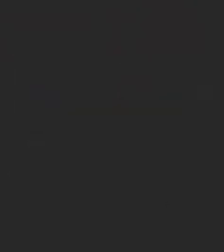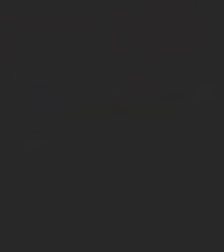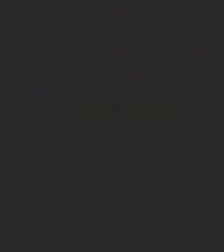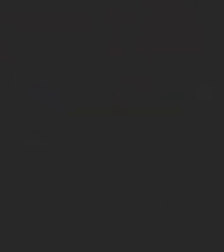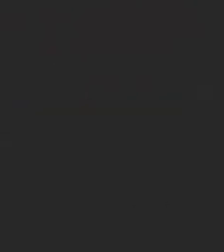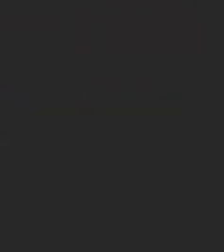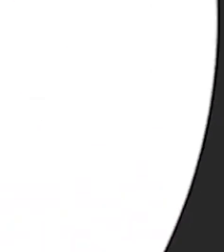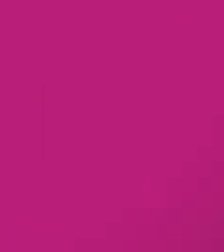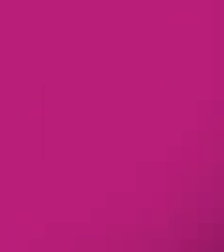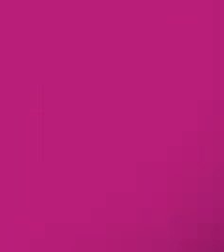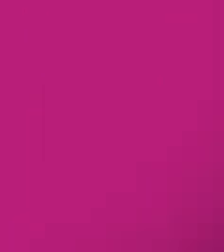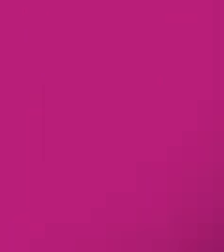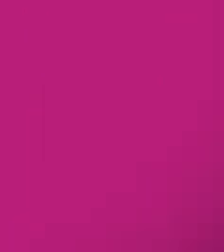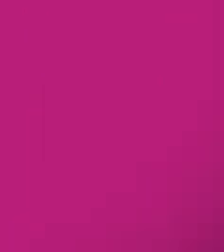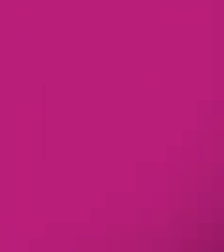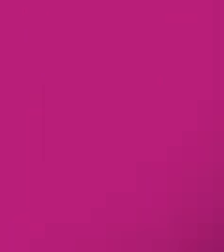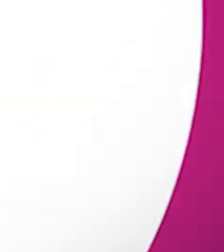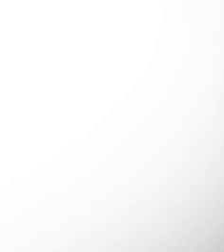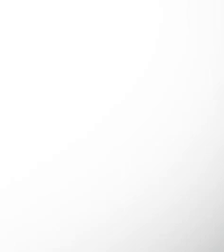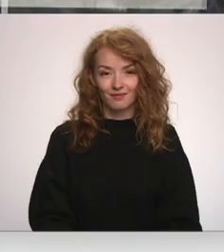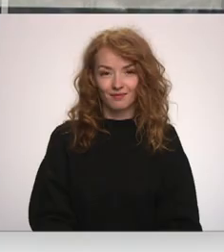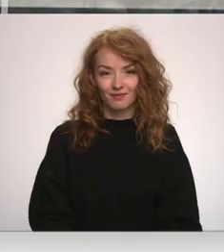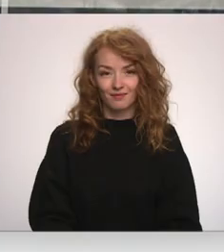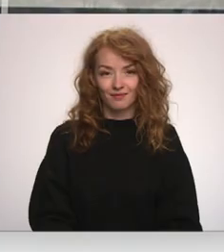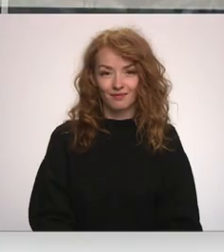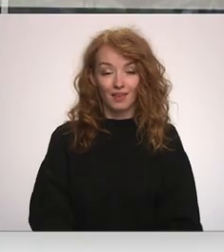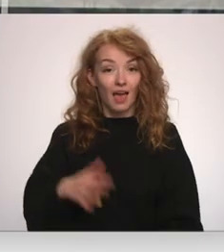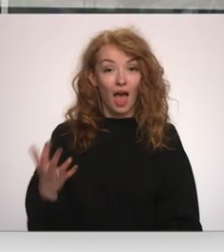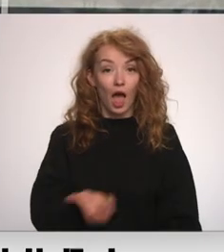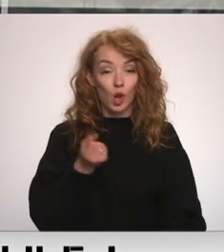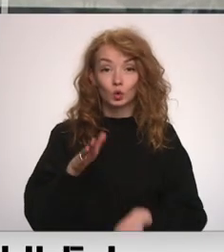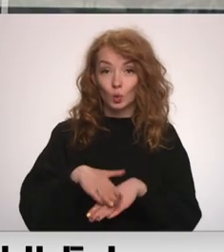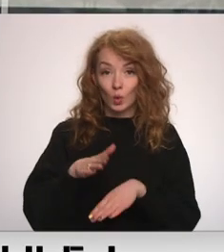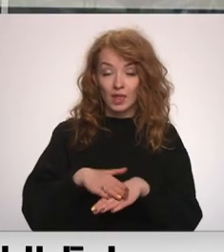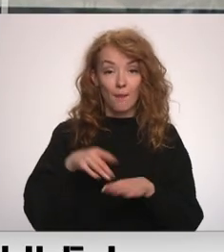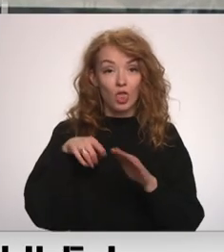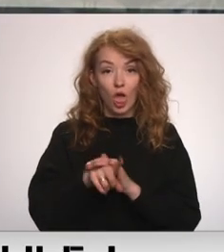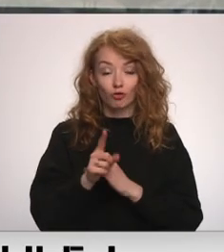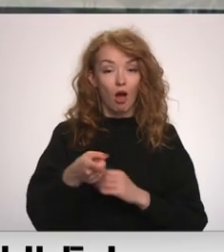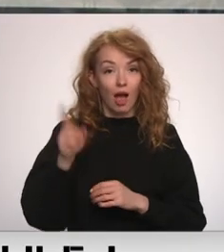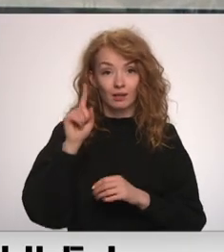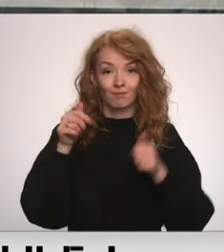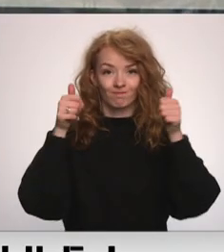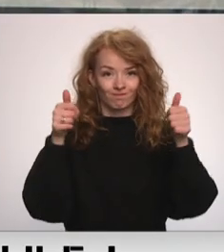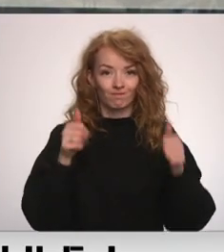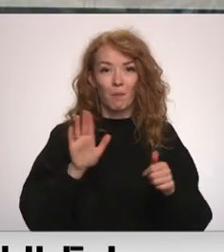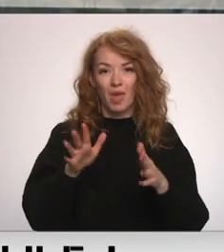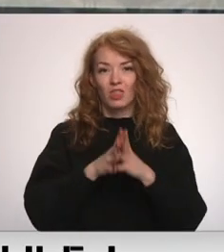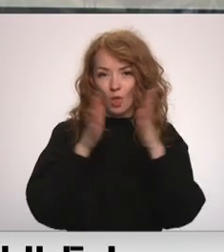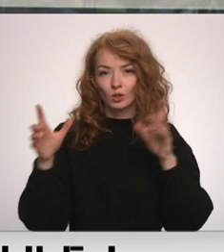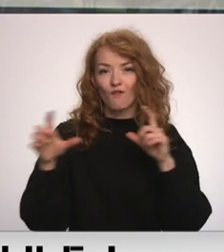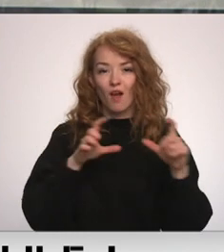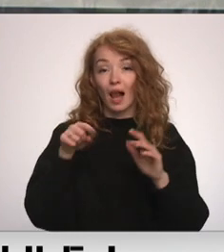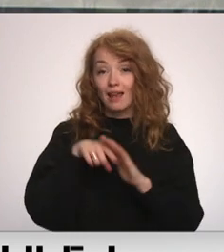Re, viss ēters ir te! Ar suņiem ienākt aizliegts. Šāds uzraksts ir pie daudzu